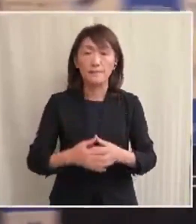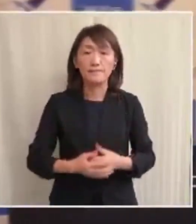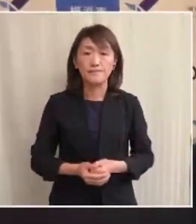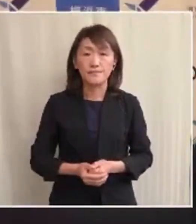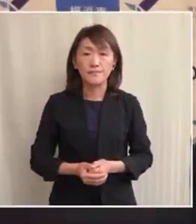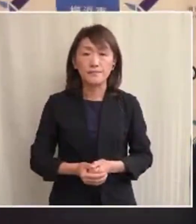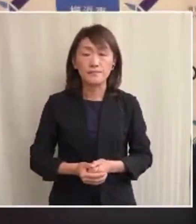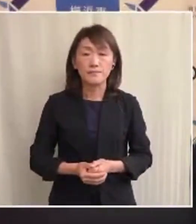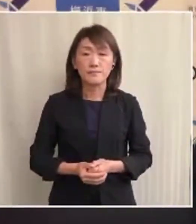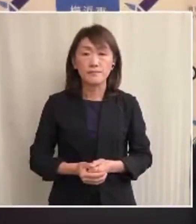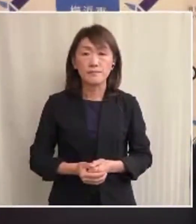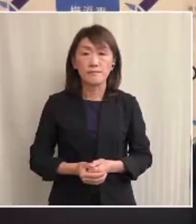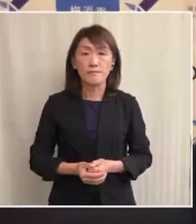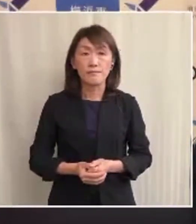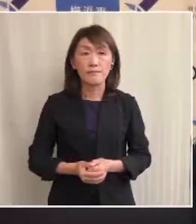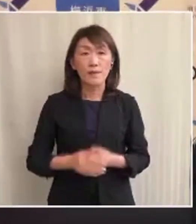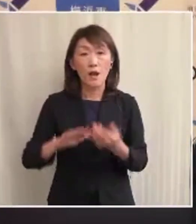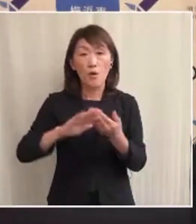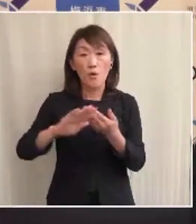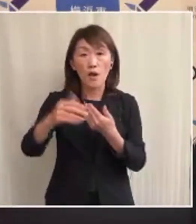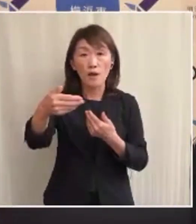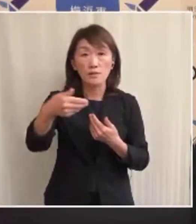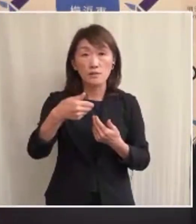その他いかがでしょうか。